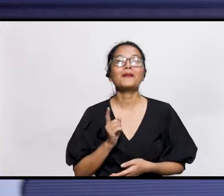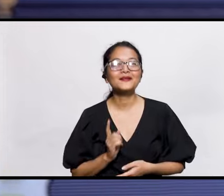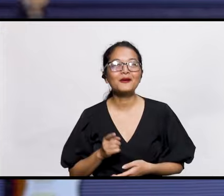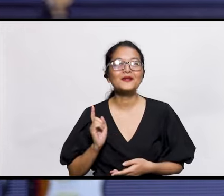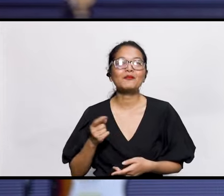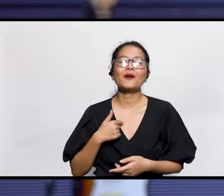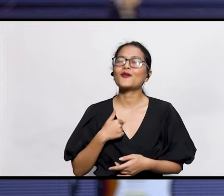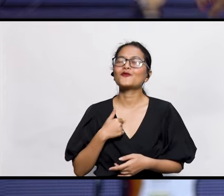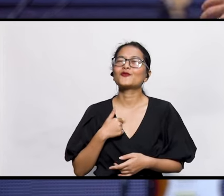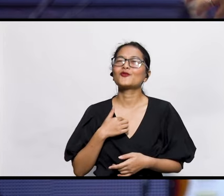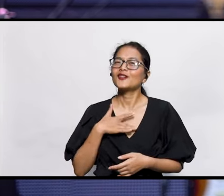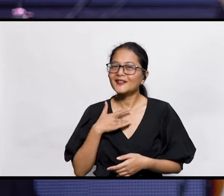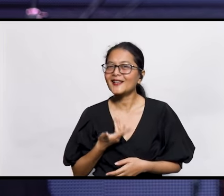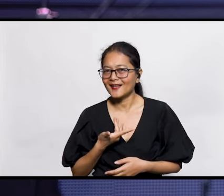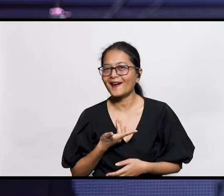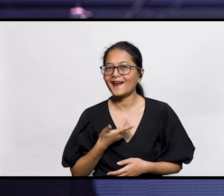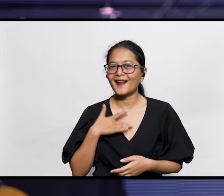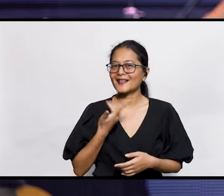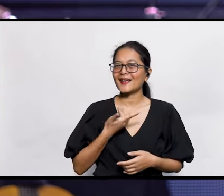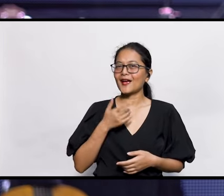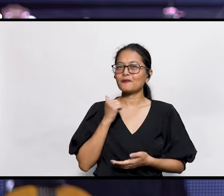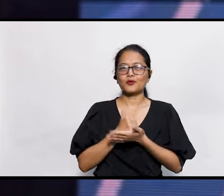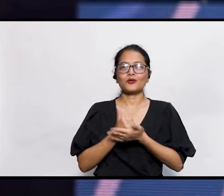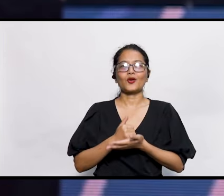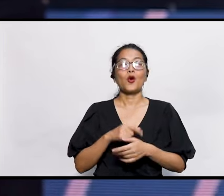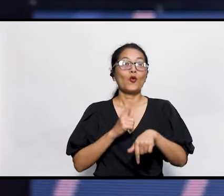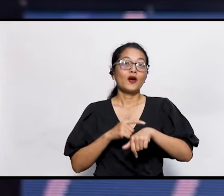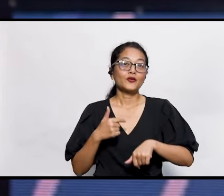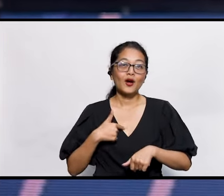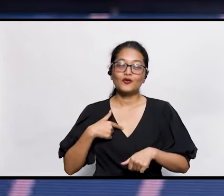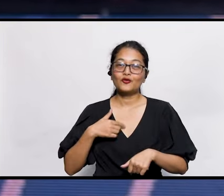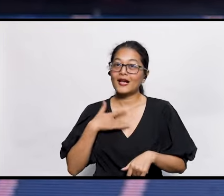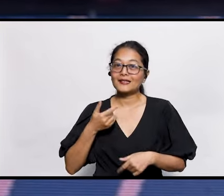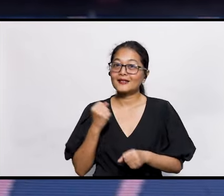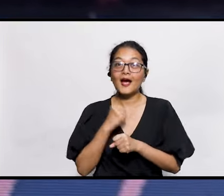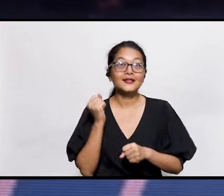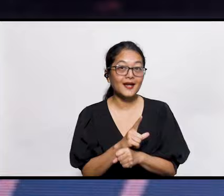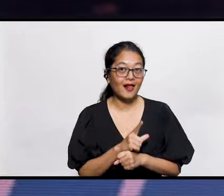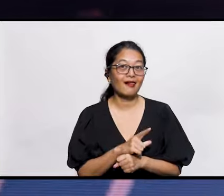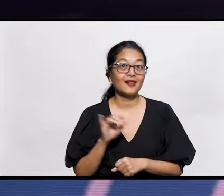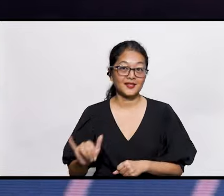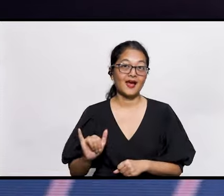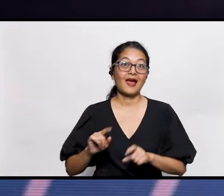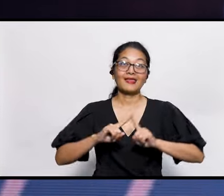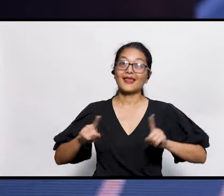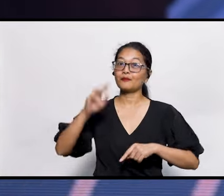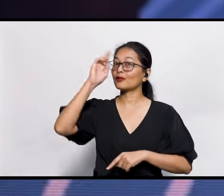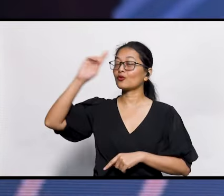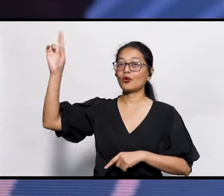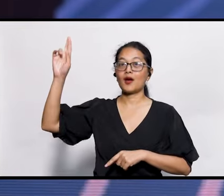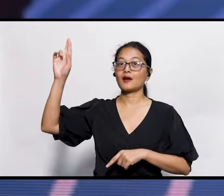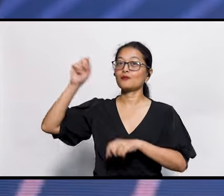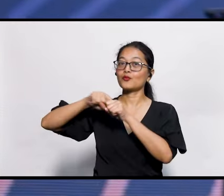time I Saya gagal tapi God neveril me dia tidak pernah membuat saya